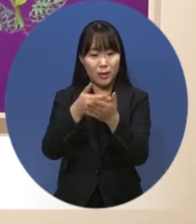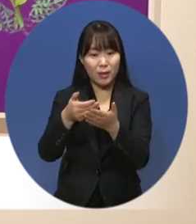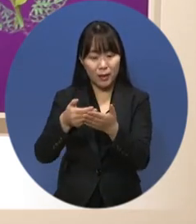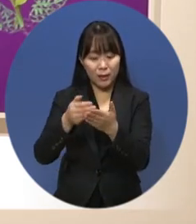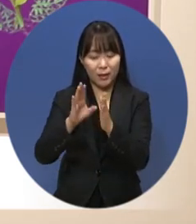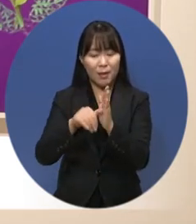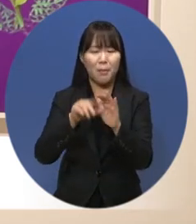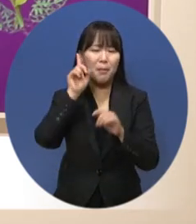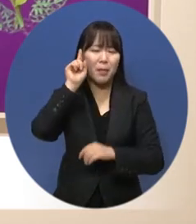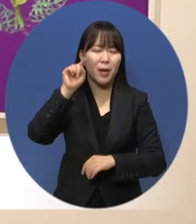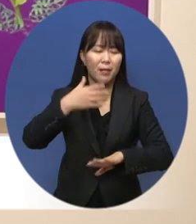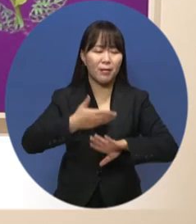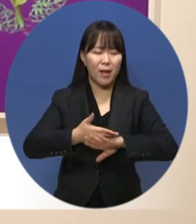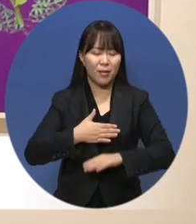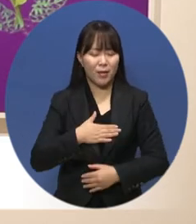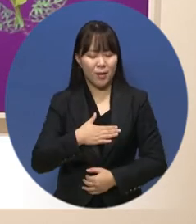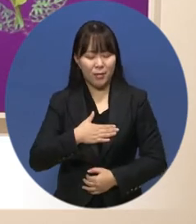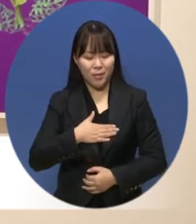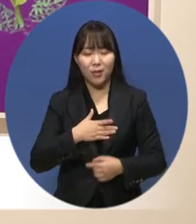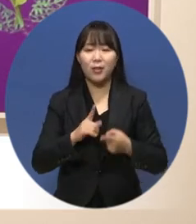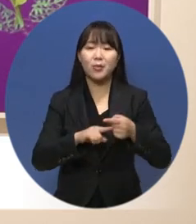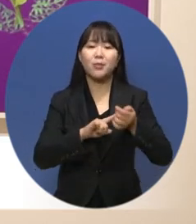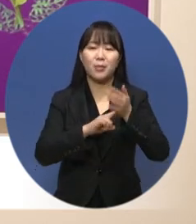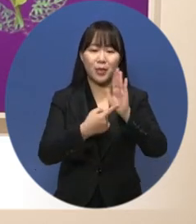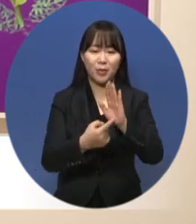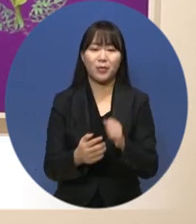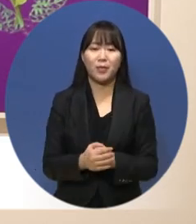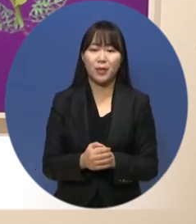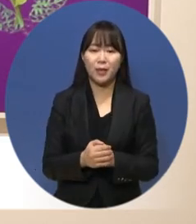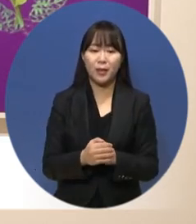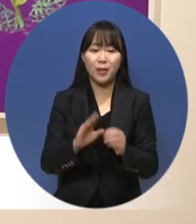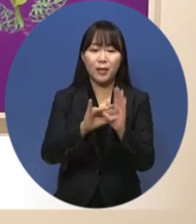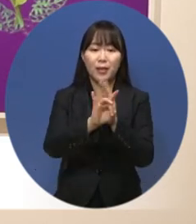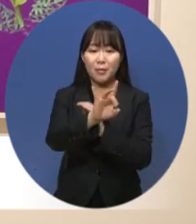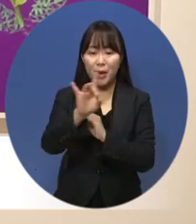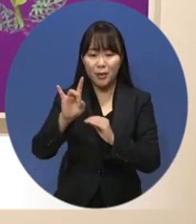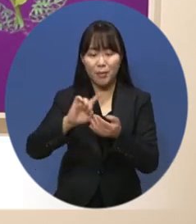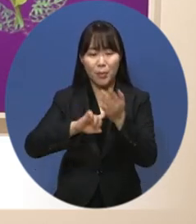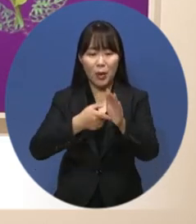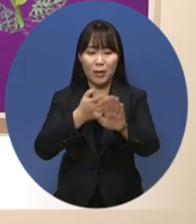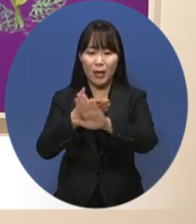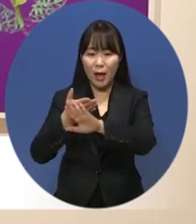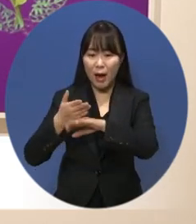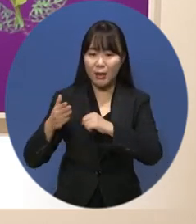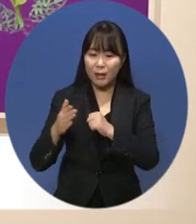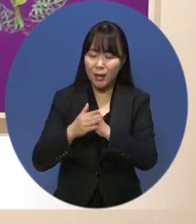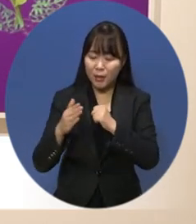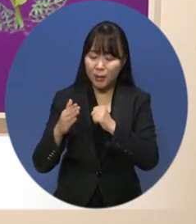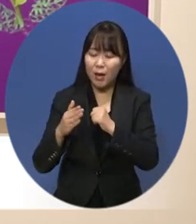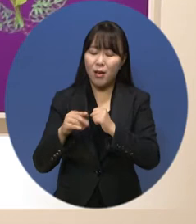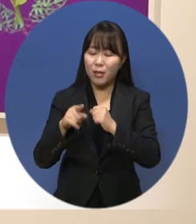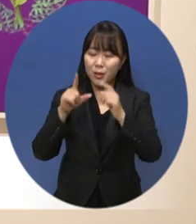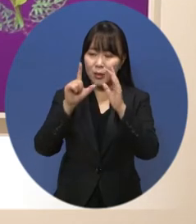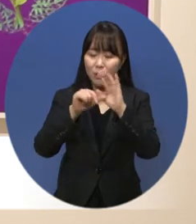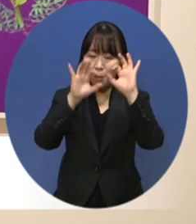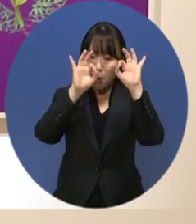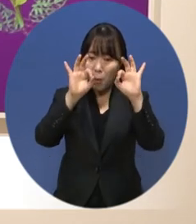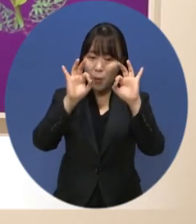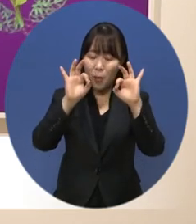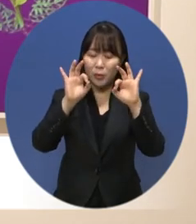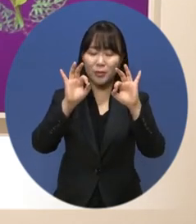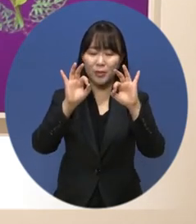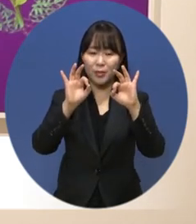매일매일 다른 감정 또한 표현했습니다 그때그때 표현을 달리 해야 했기 때문에 아마 여기